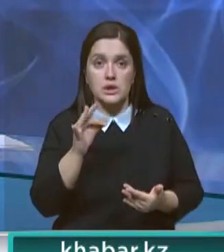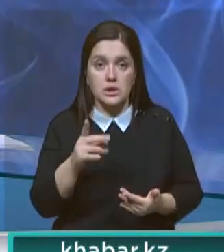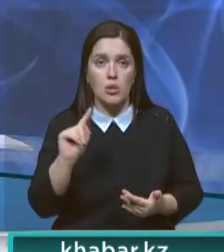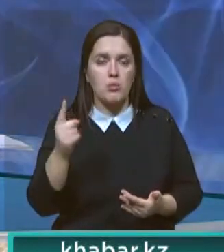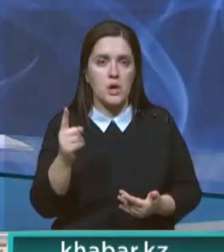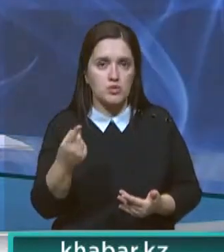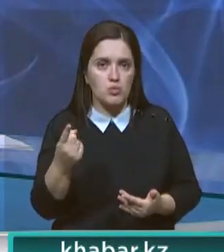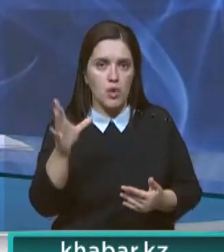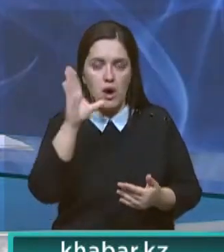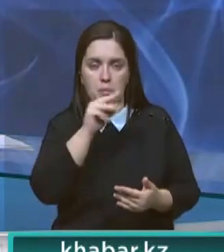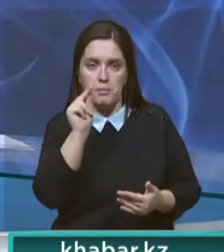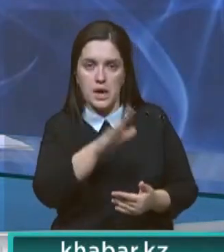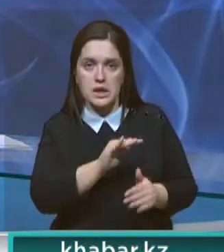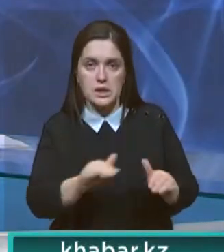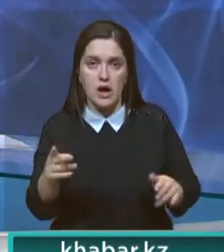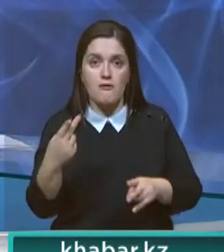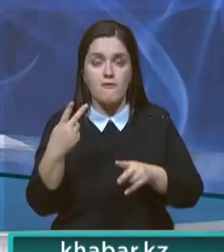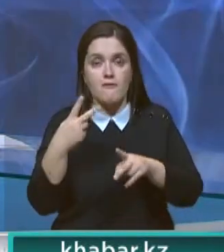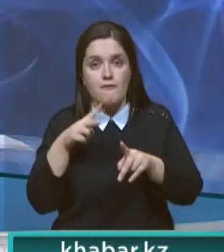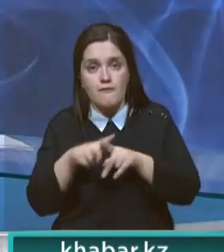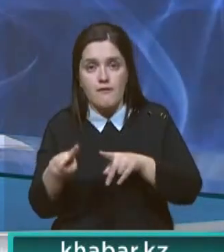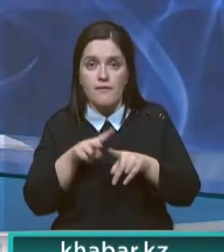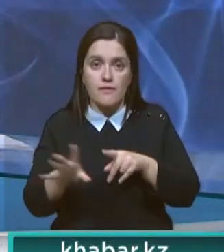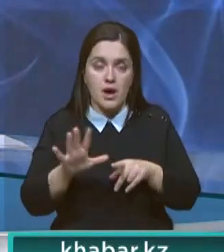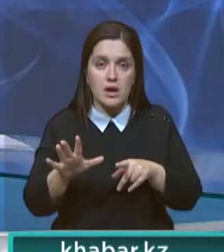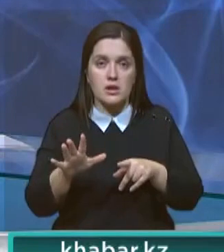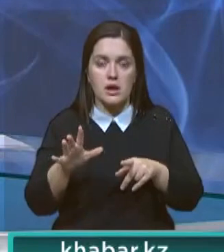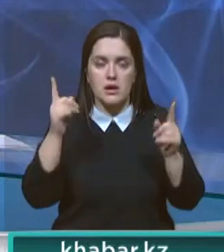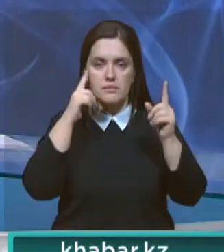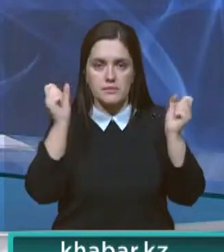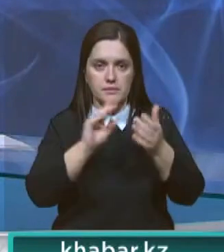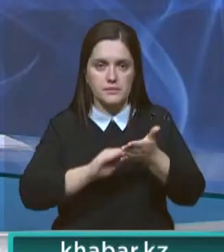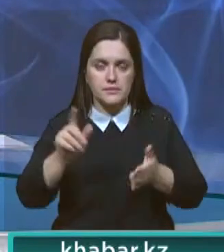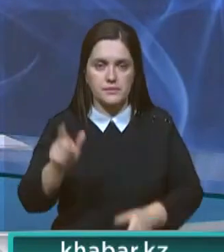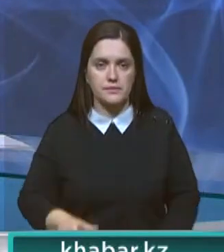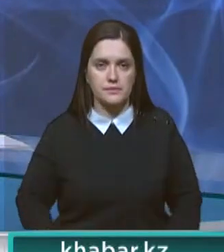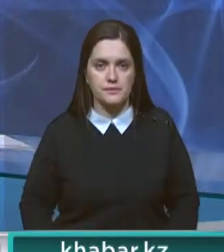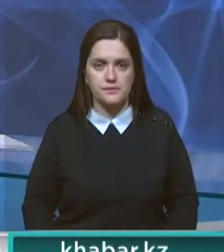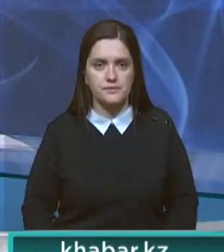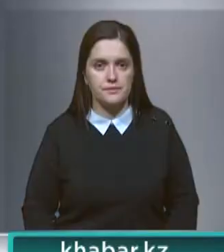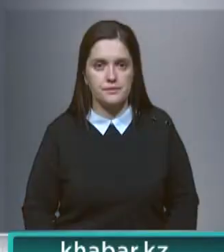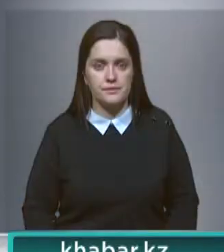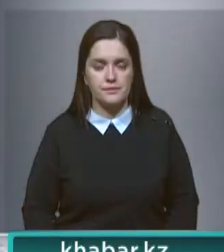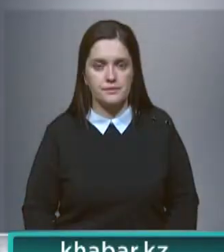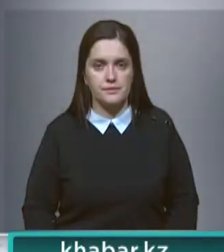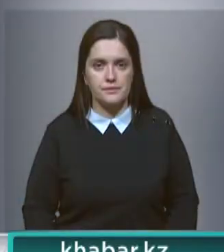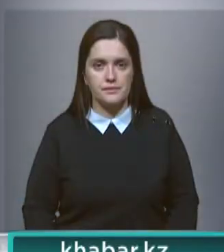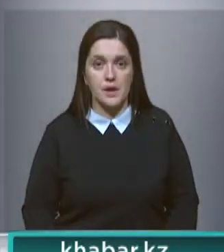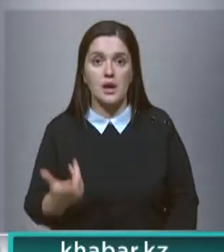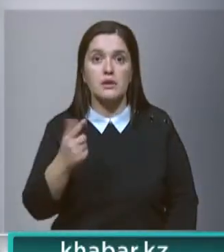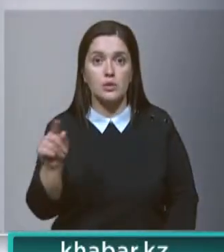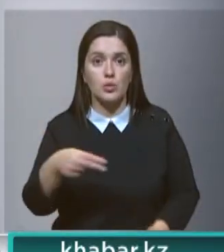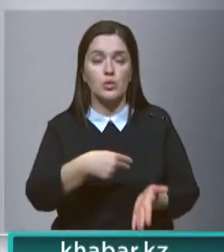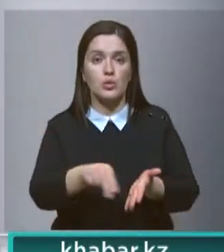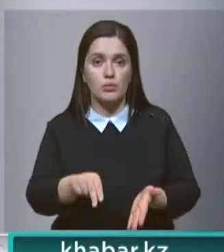доступны детям и насколько вредны эти с виду модные девайсы, разбиралась Динара Жанбатырова. Где ты их купила?